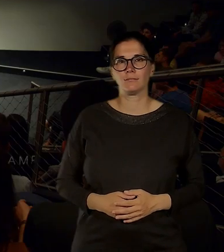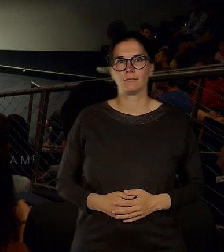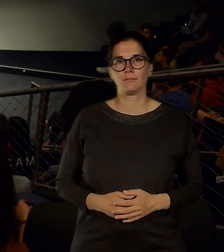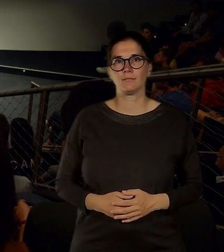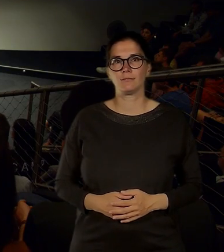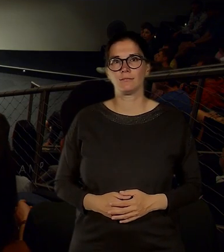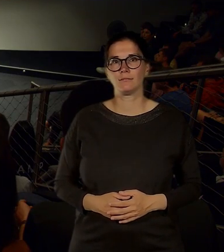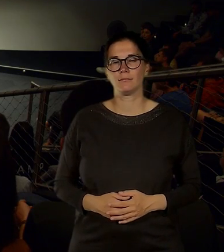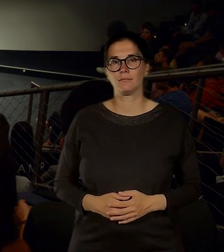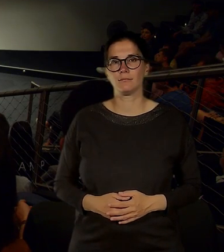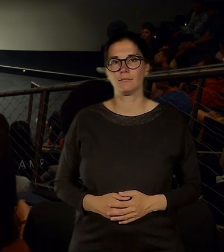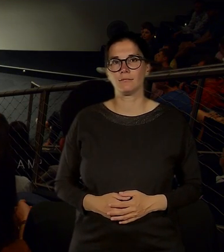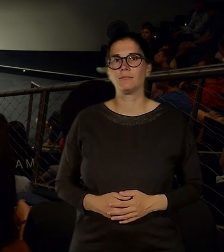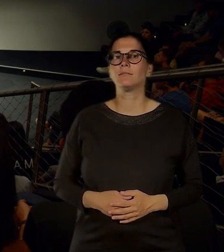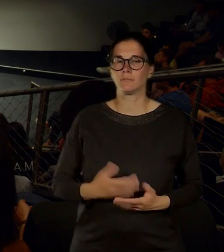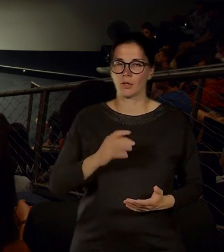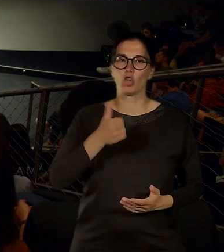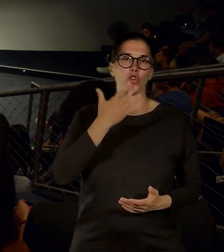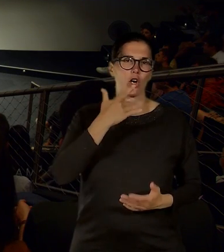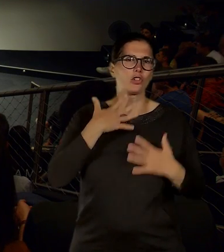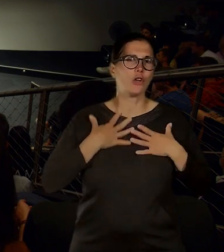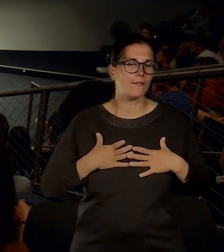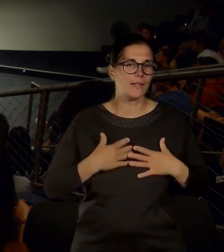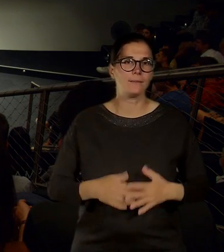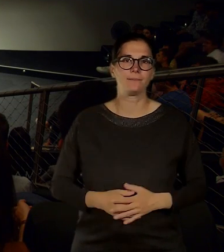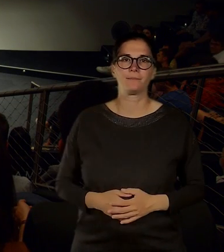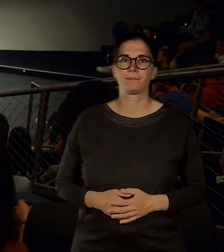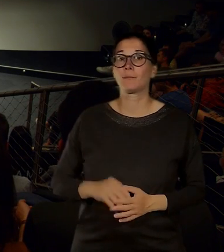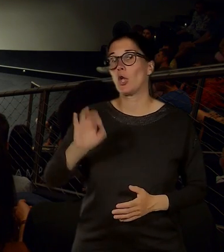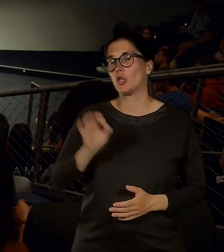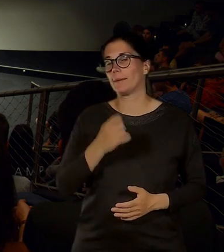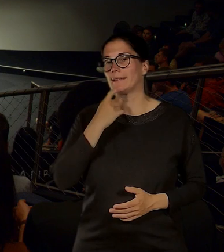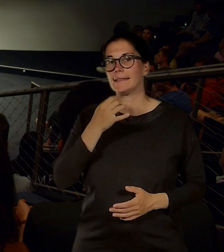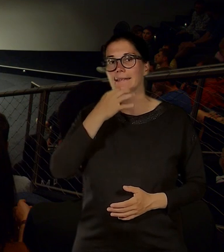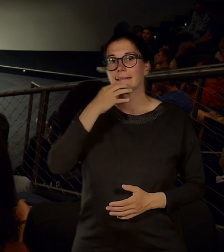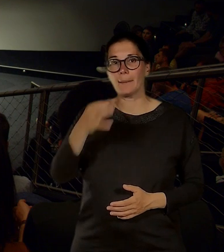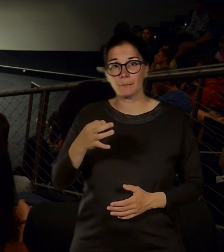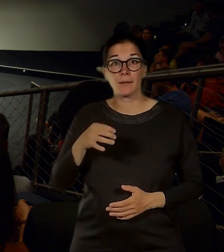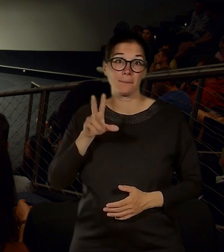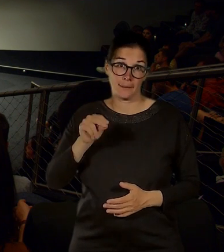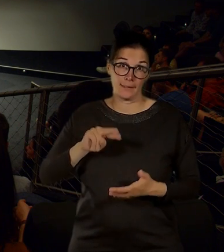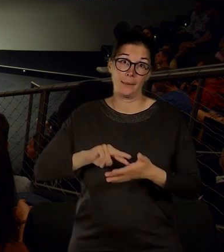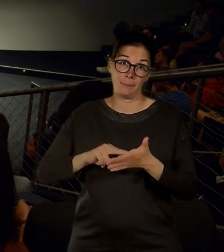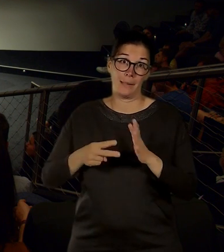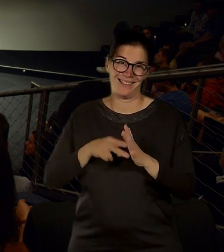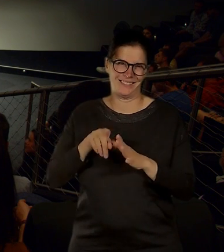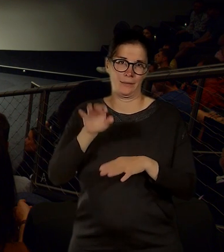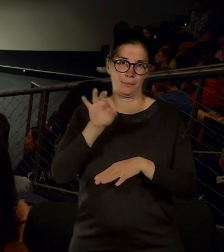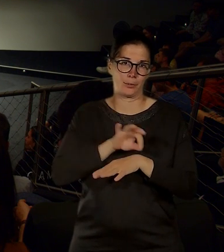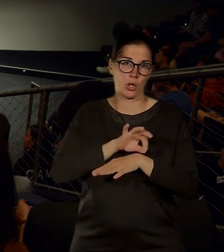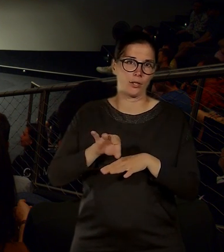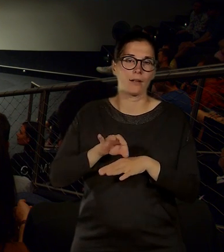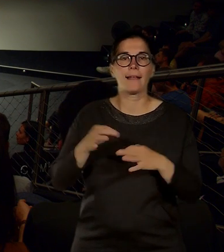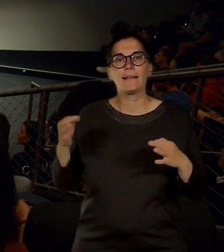Tak, pan Franča Mikyně, dobrý den. Já bych se chtěl zeptat, jestli se plánuje v rámci tohoto projektu nějaká